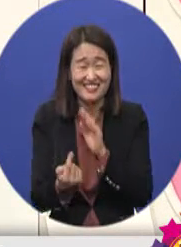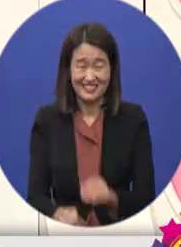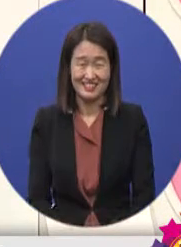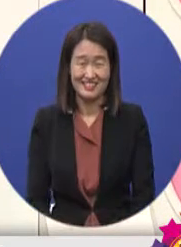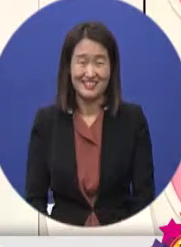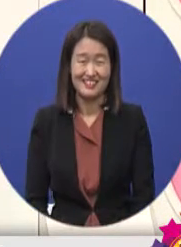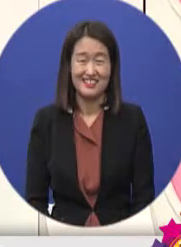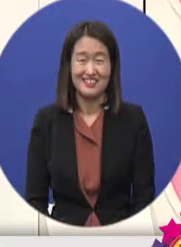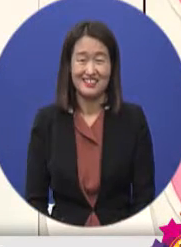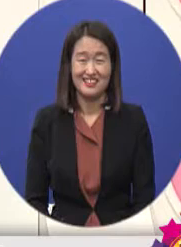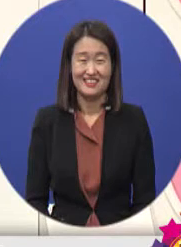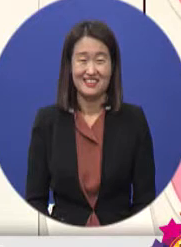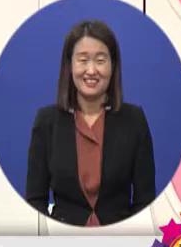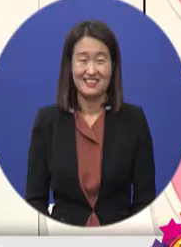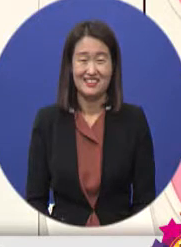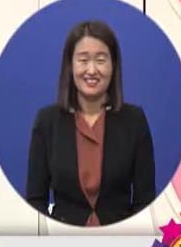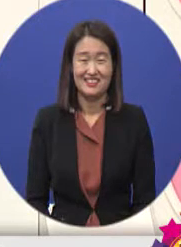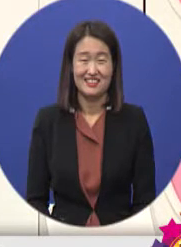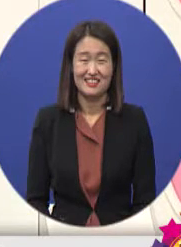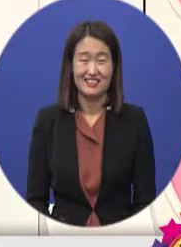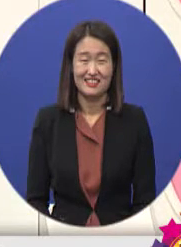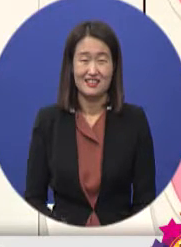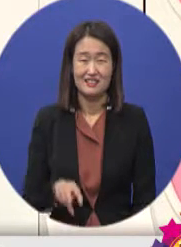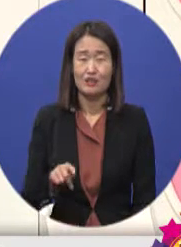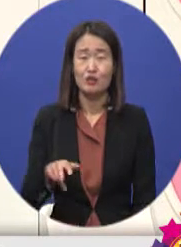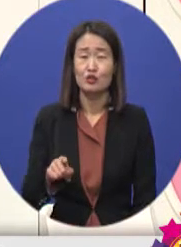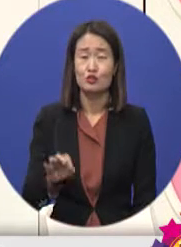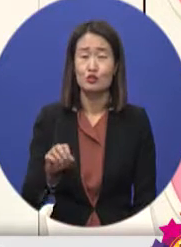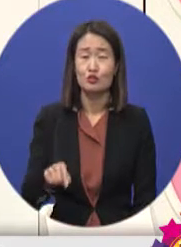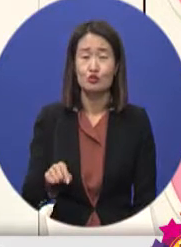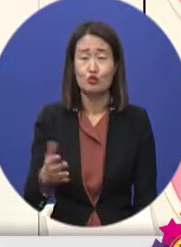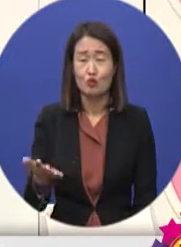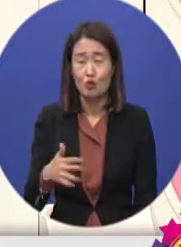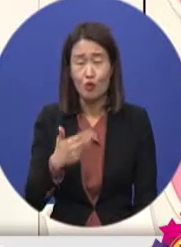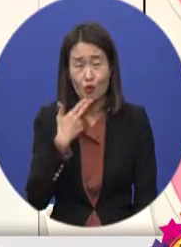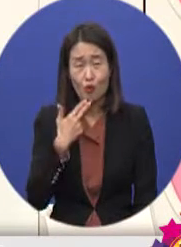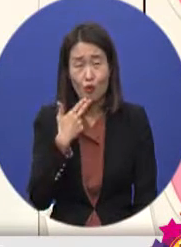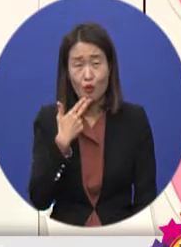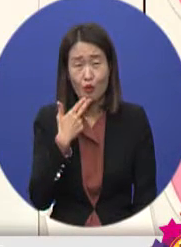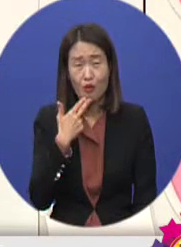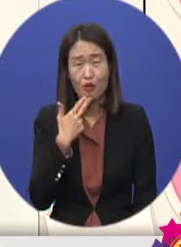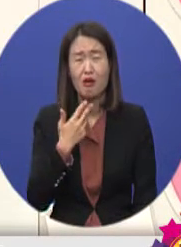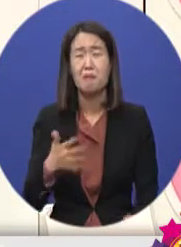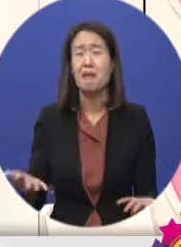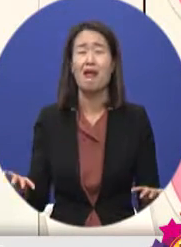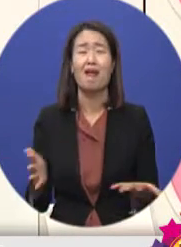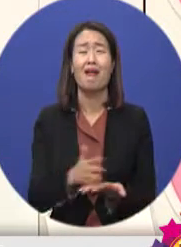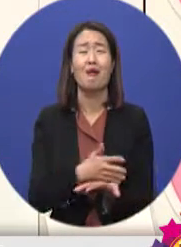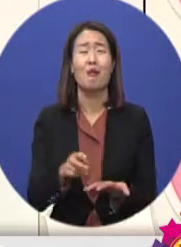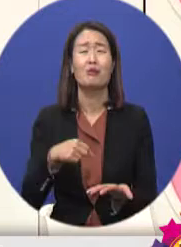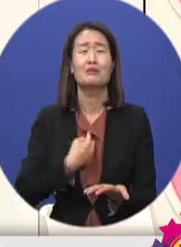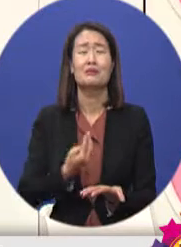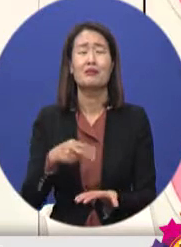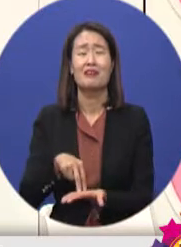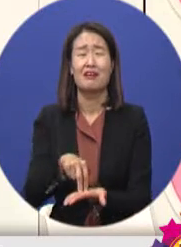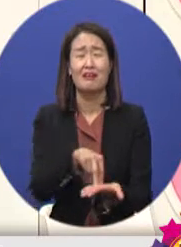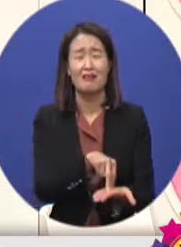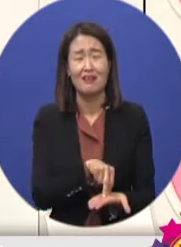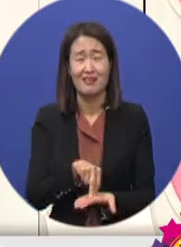아이고. 네. 서정우 씨가 없으니까 어떠세요? 예. 네. 아니, 허전해 보이고, 예. 예. 내가 왜